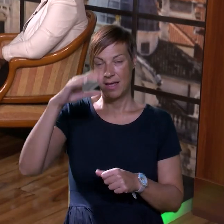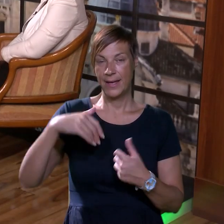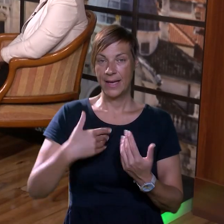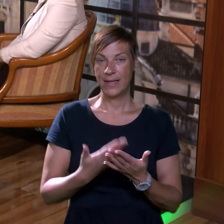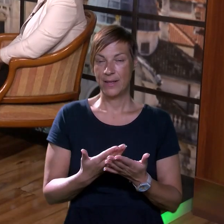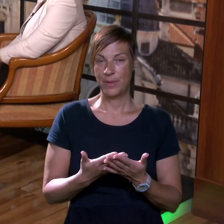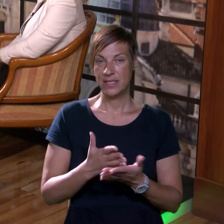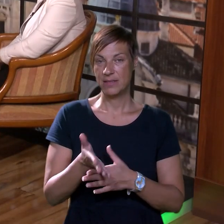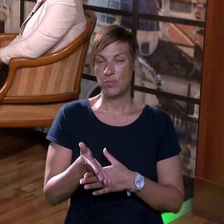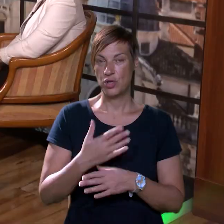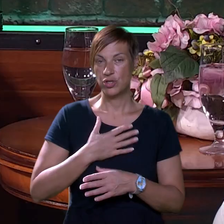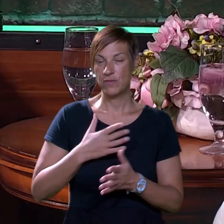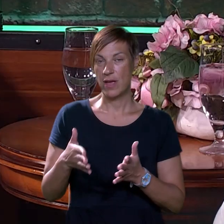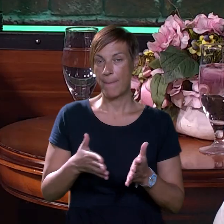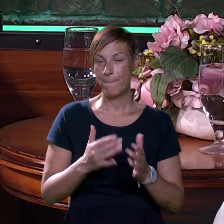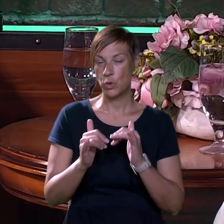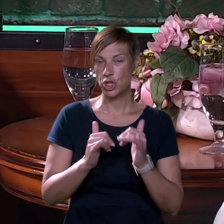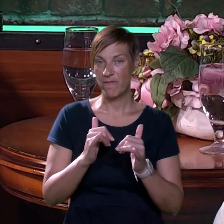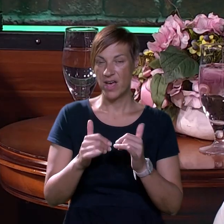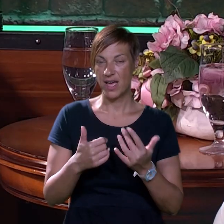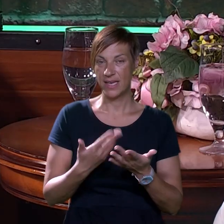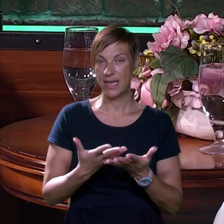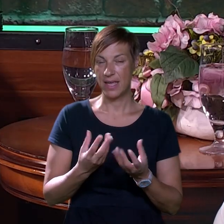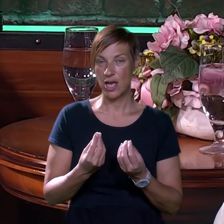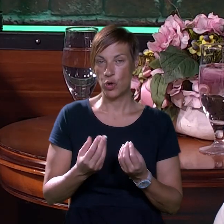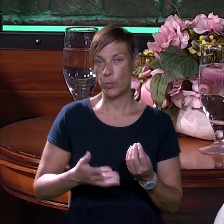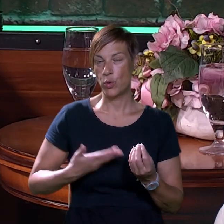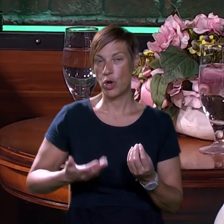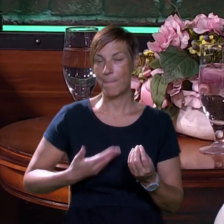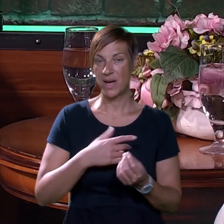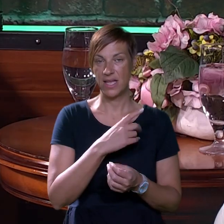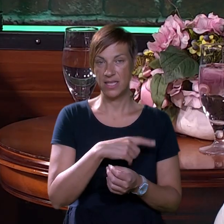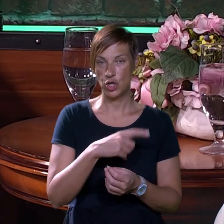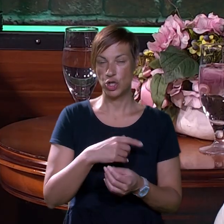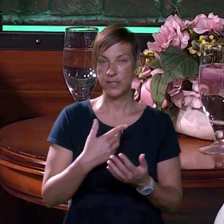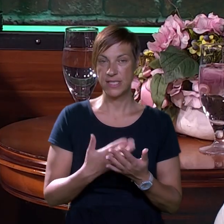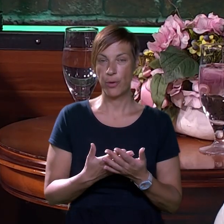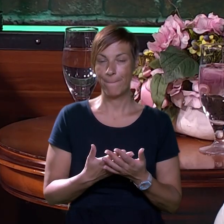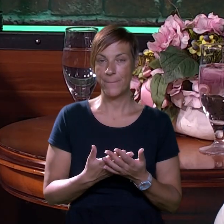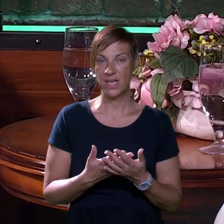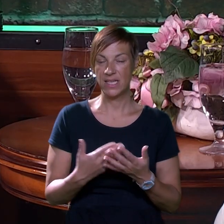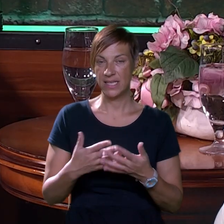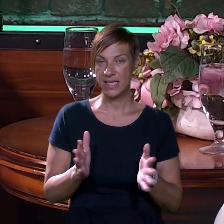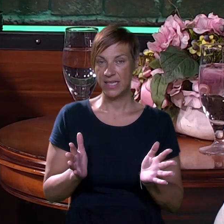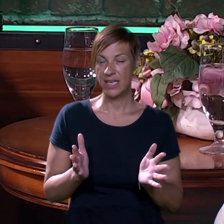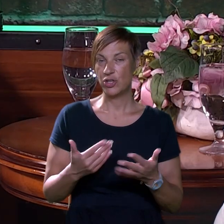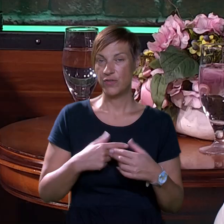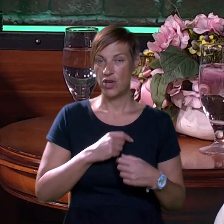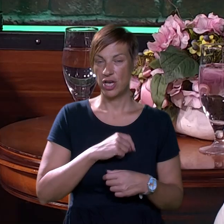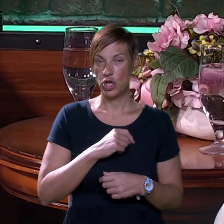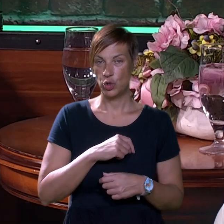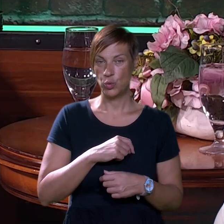gledam, evo recimo kroz ova svoja putovanja, jako puno mladih ljudi je otvorilo